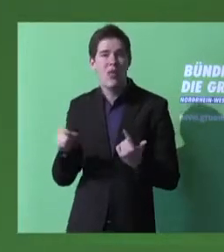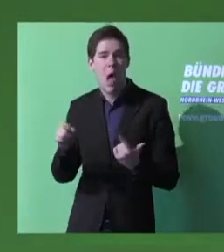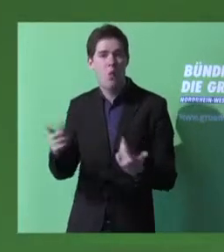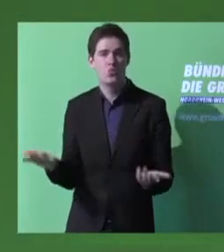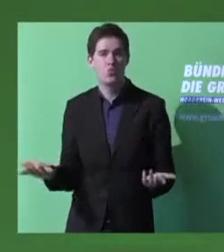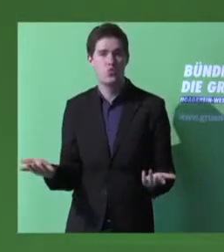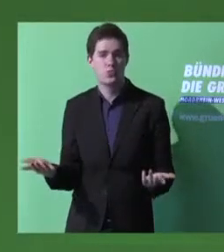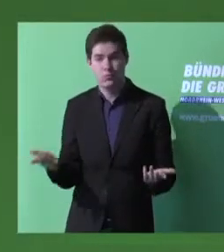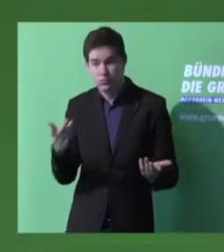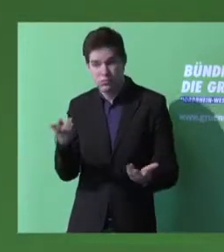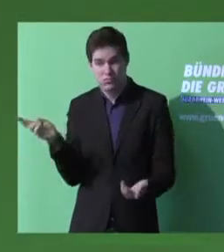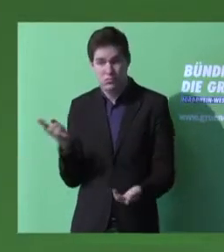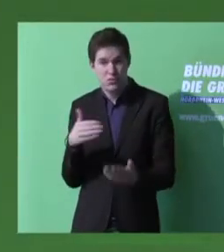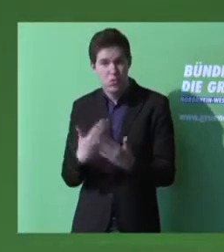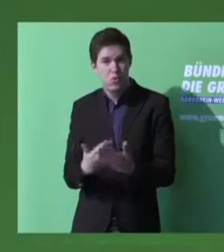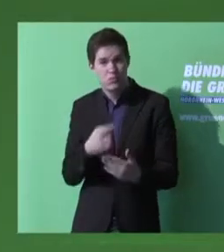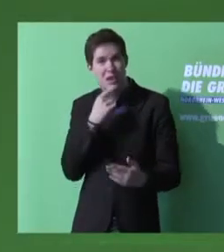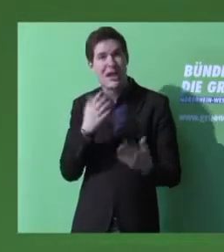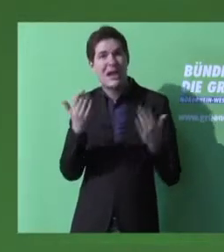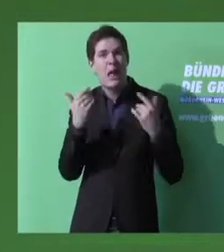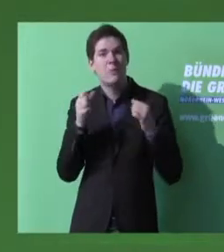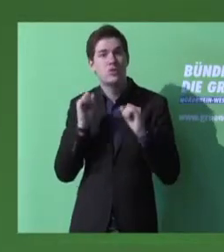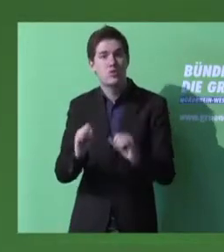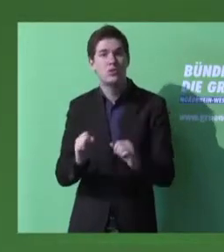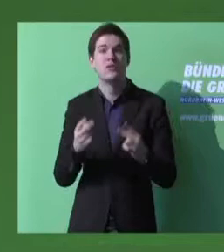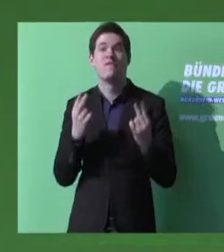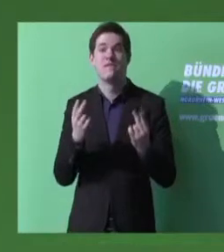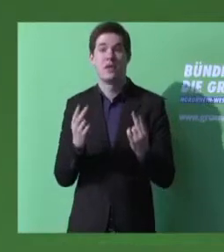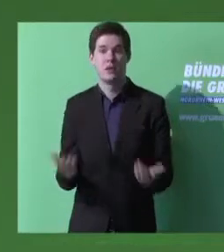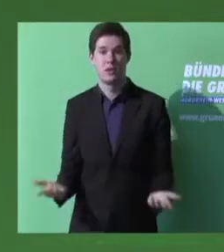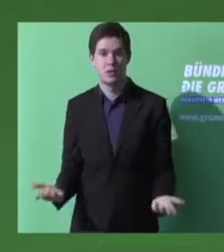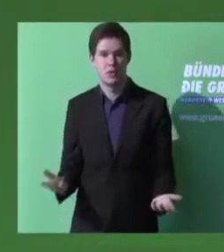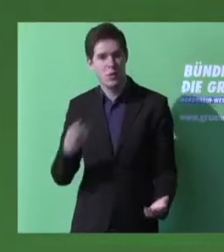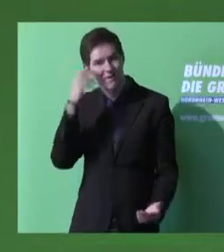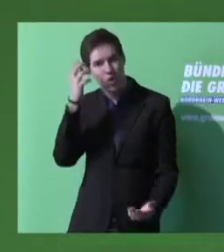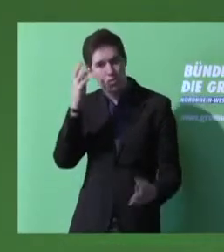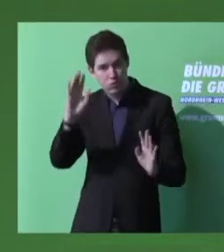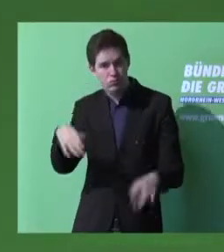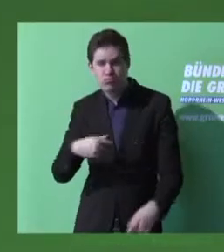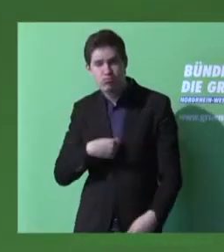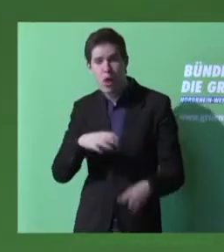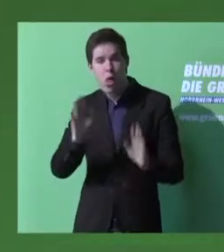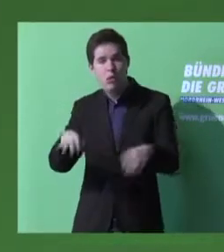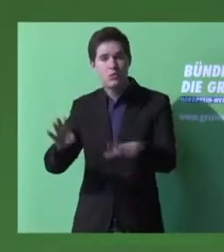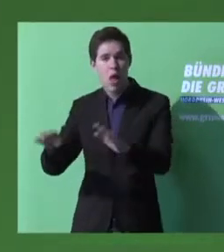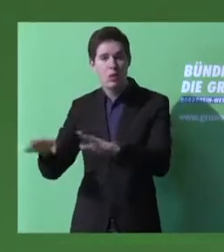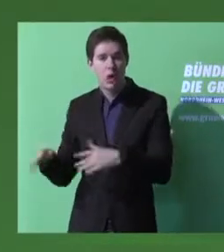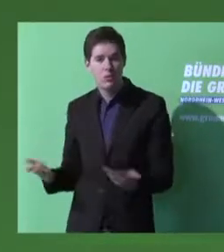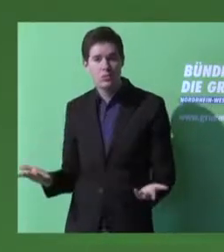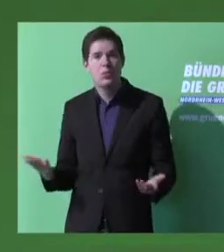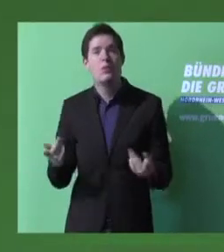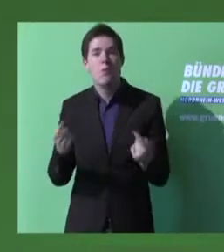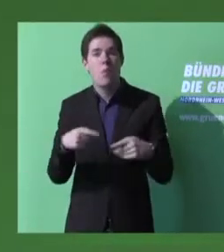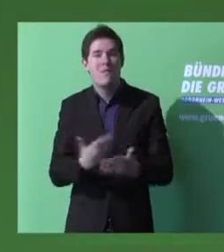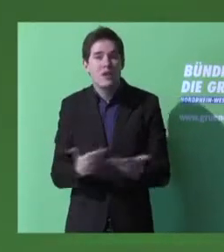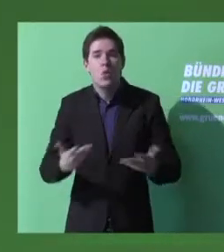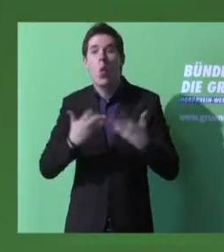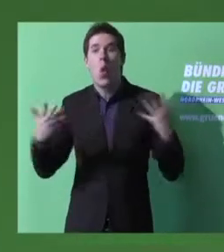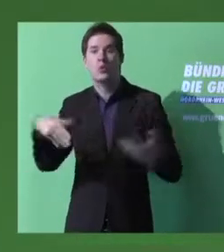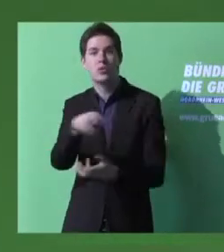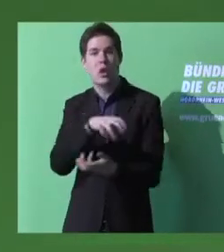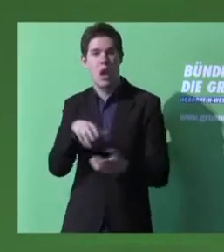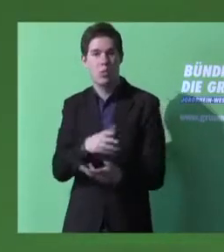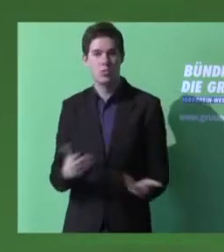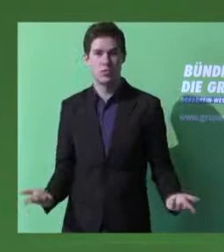es wichtig ist, Klimaschutz zu machen. Denn wenn wir nichts tun für den Klimaschutz, dann haben wir ein dramatisches Desaster und da haben